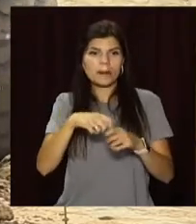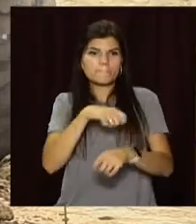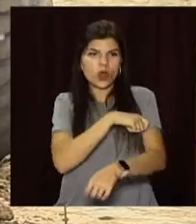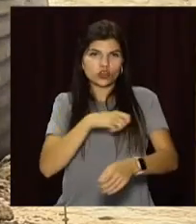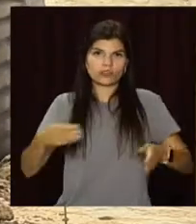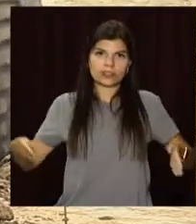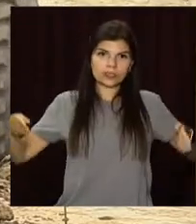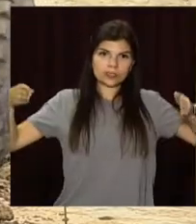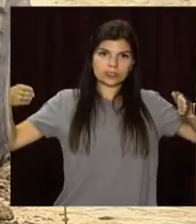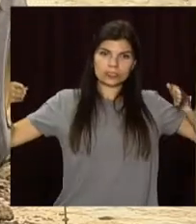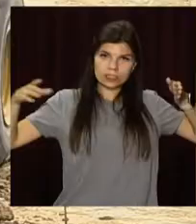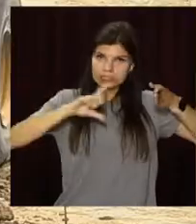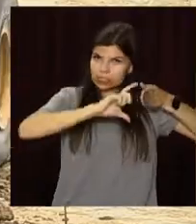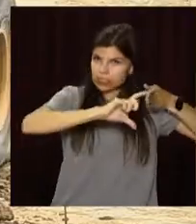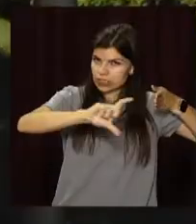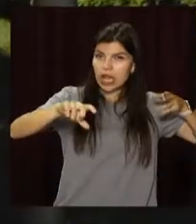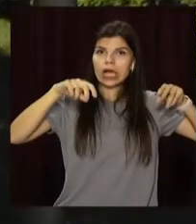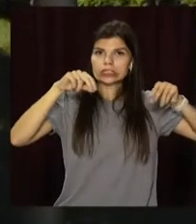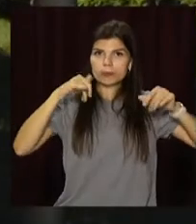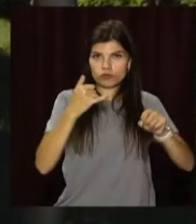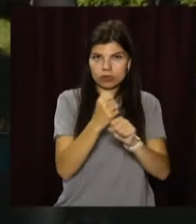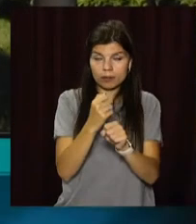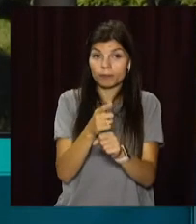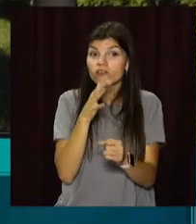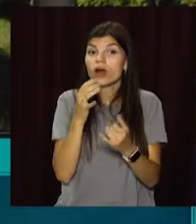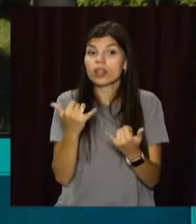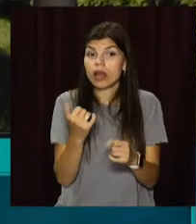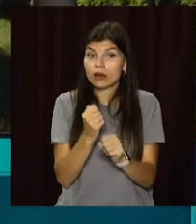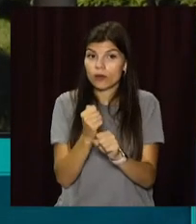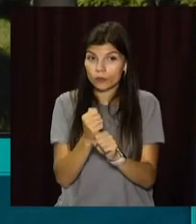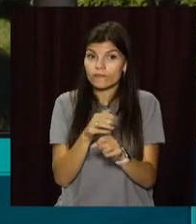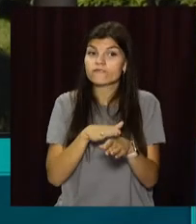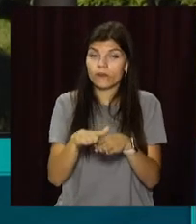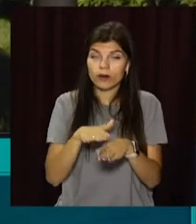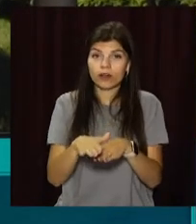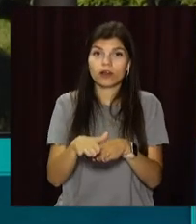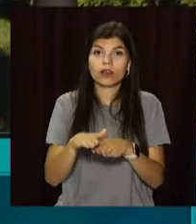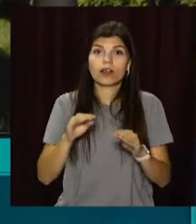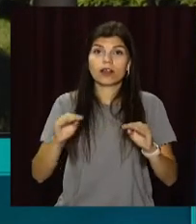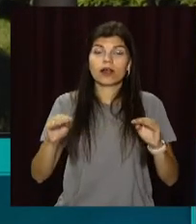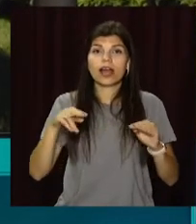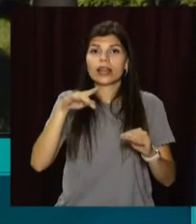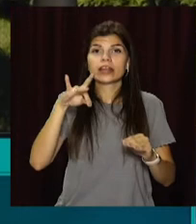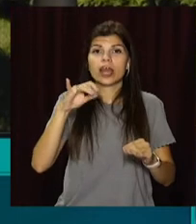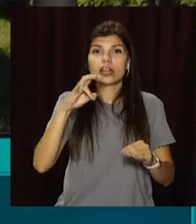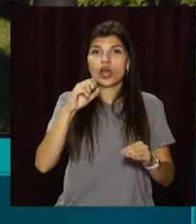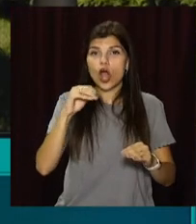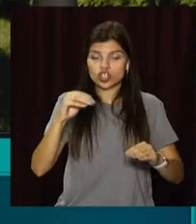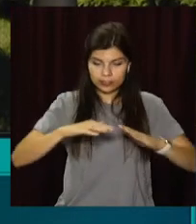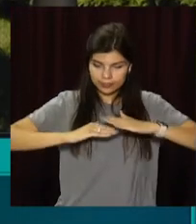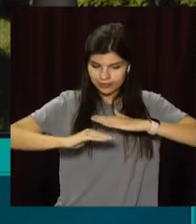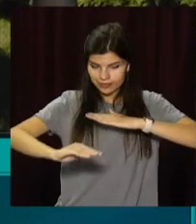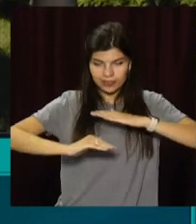стіни і зараз проводять земляні роботи. На даний момент ведуться виконані роботи по облаштуванню дренажної системи